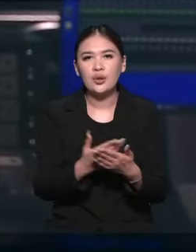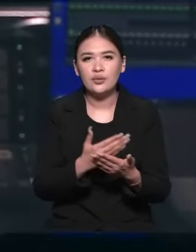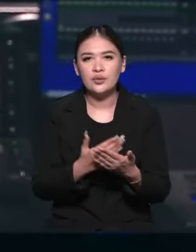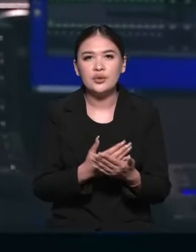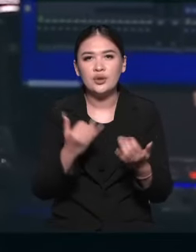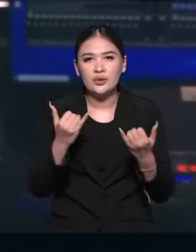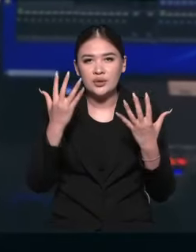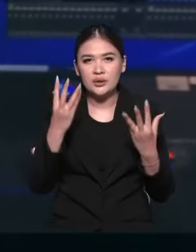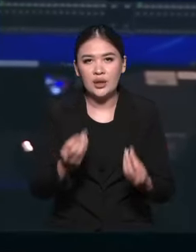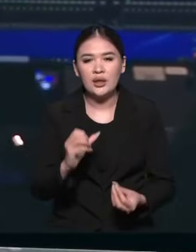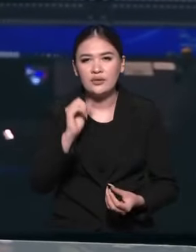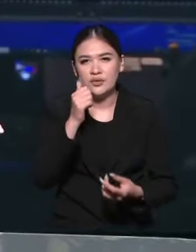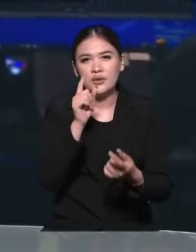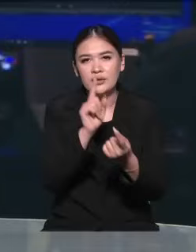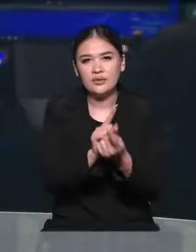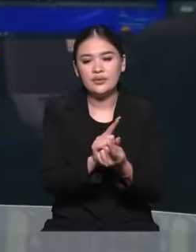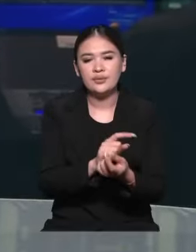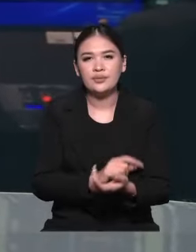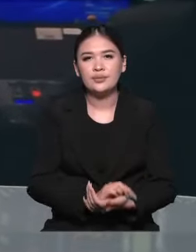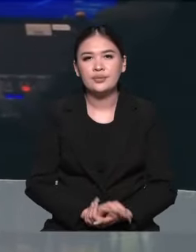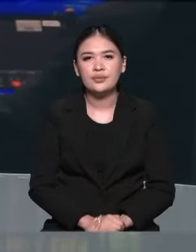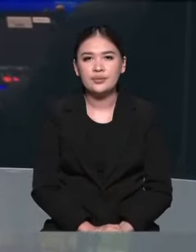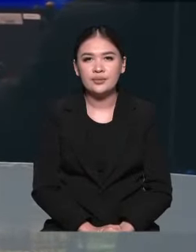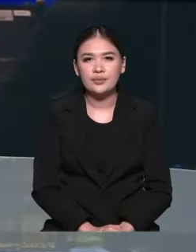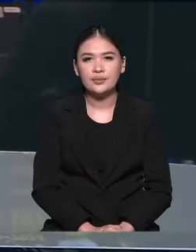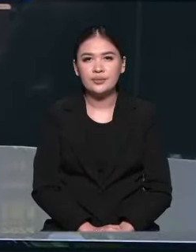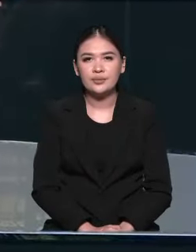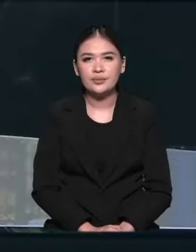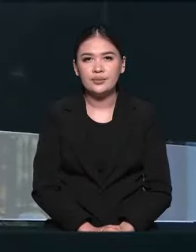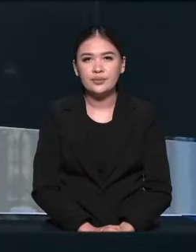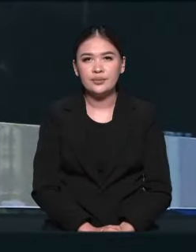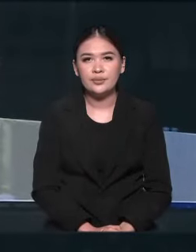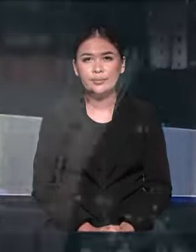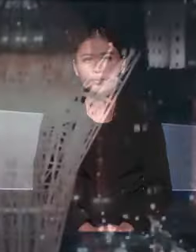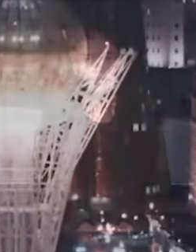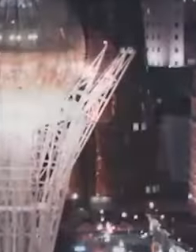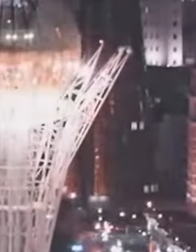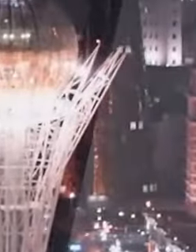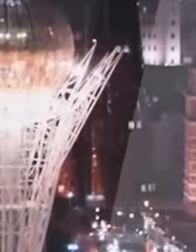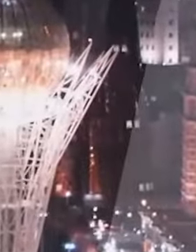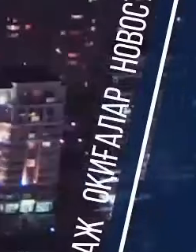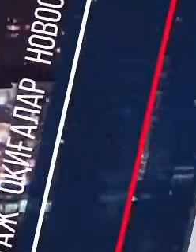уходящего дня. Увидимся с вами завтра. До встречи в эфире. Хорошего вечера.